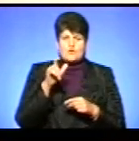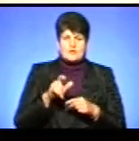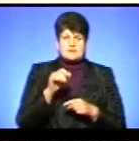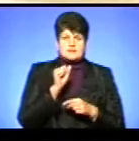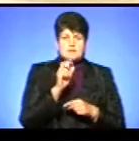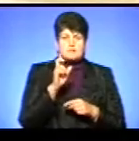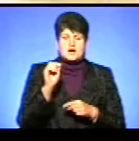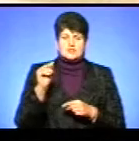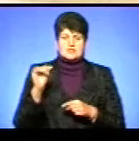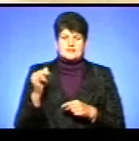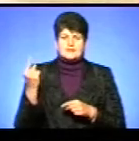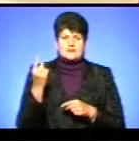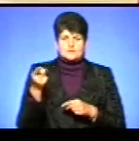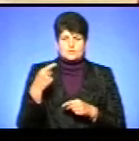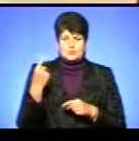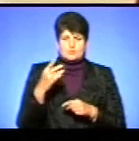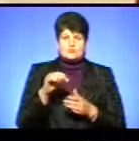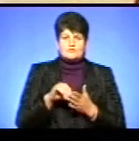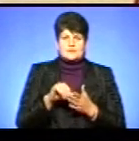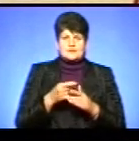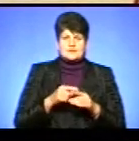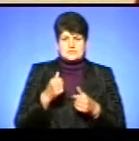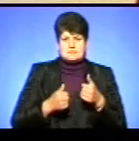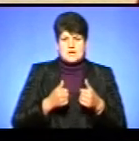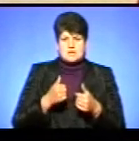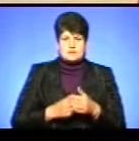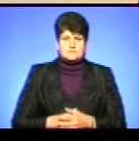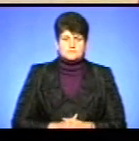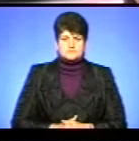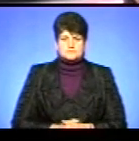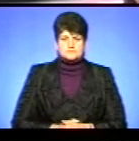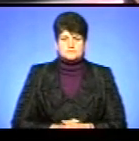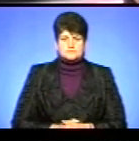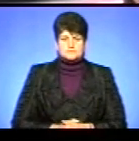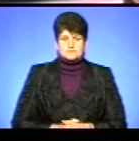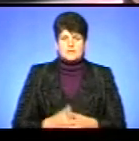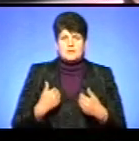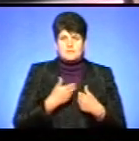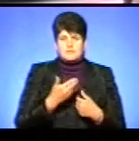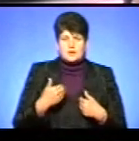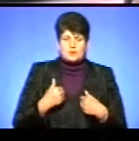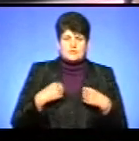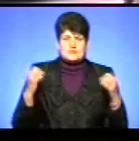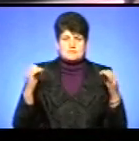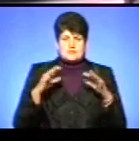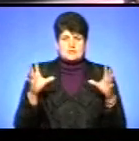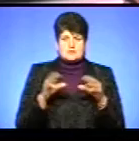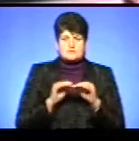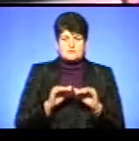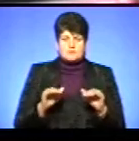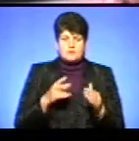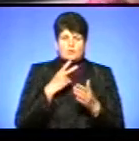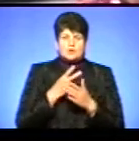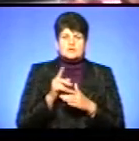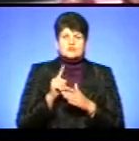Бачинська єдина з Тернопільщини виступатиме на цих змаганнях. Ми хотіли зібратися разом з дітьми, по-перше, показати, що